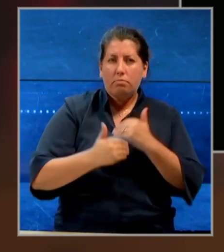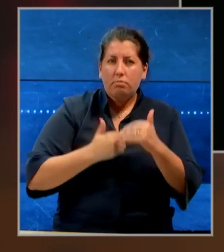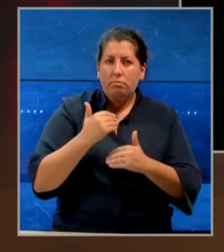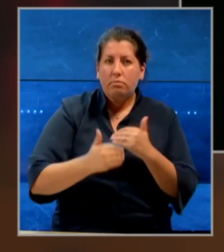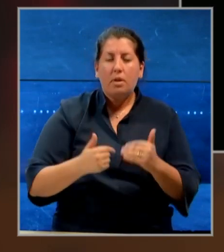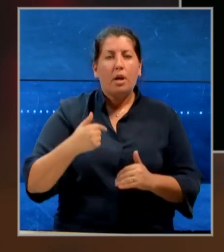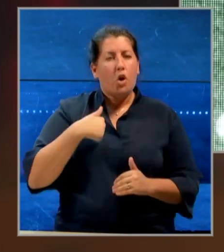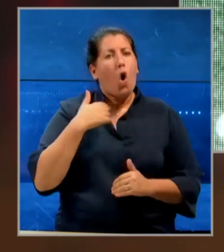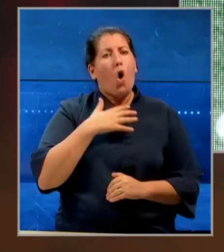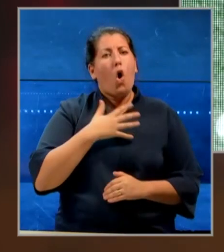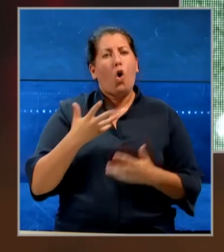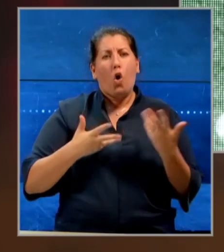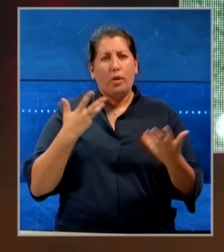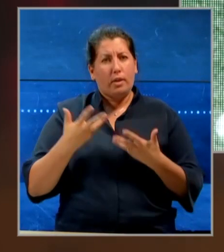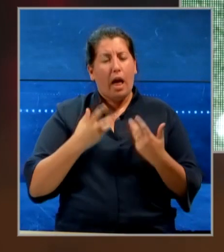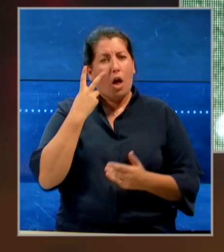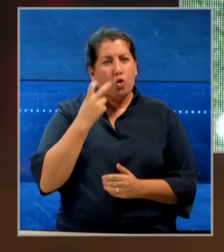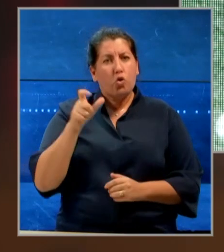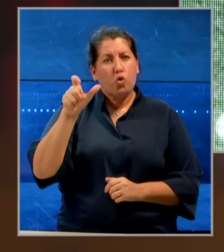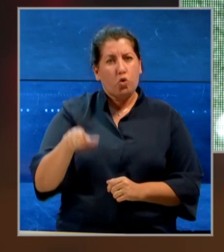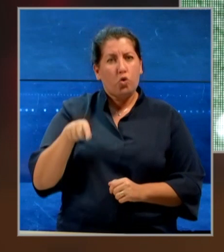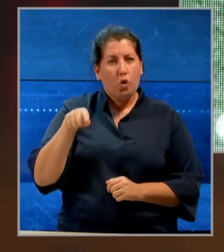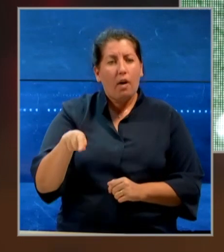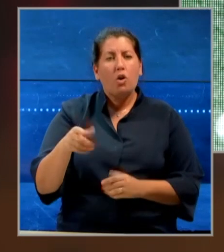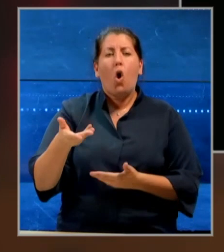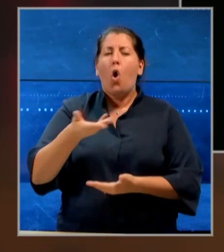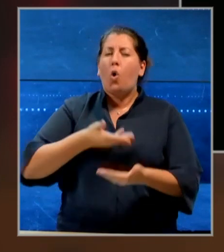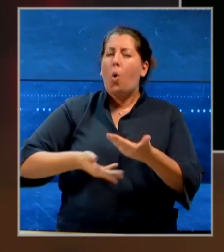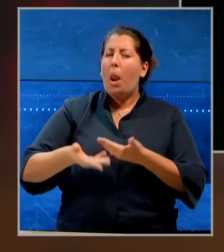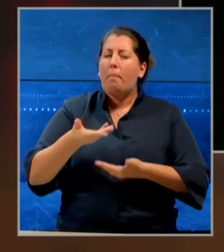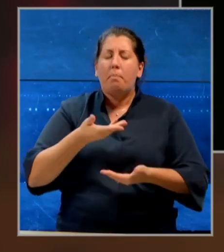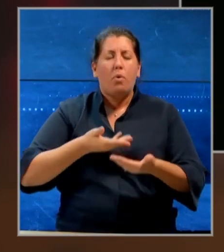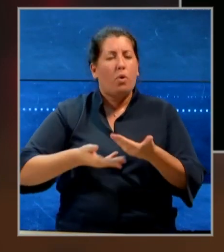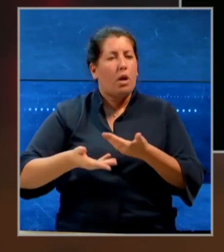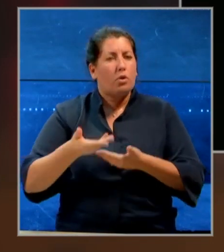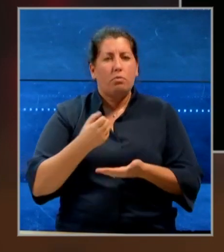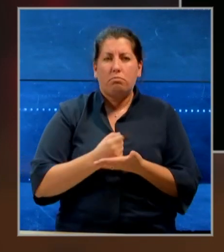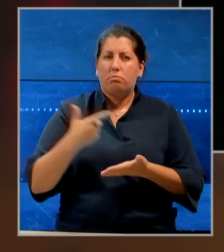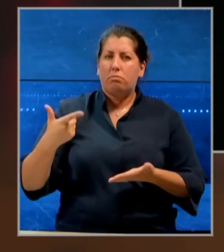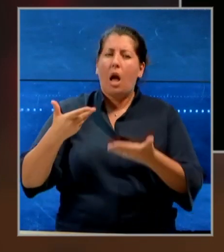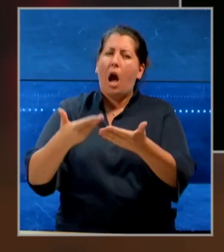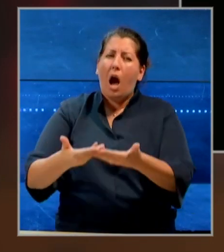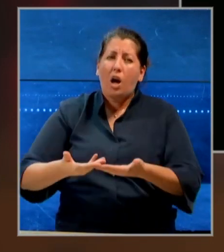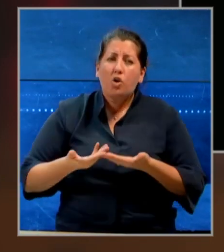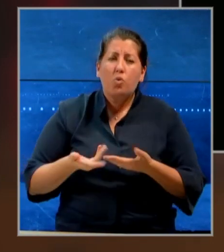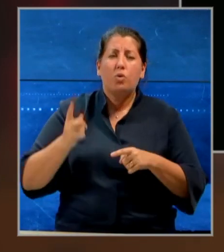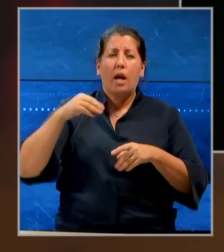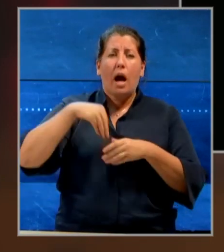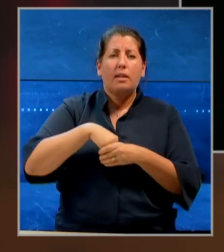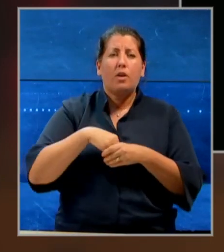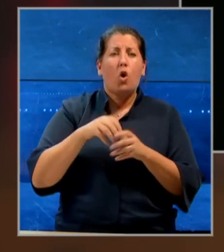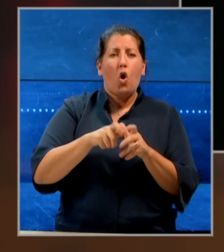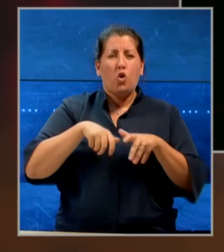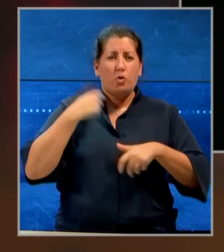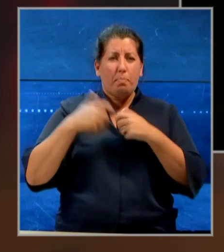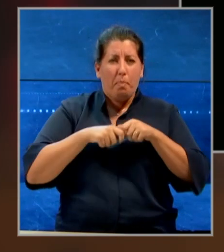averlo trovato. È un collaboratore in questo momento eccezionale, mi dà una grossa mano con la squadra, nello spogliatoio, e